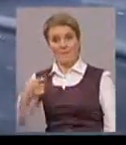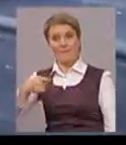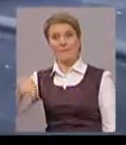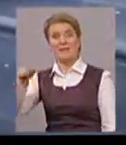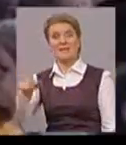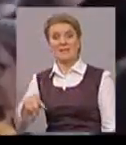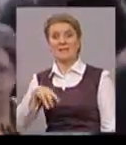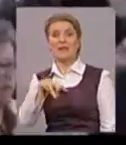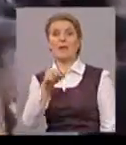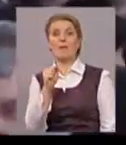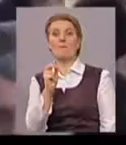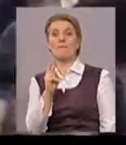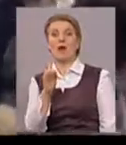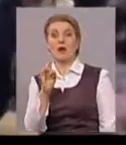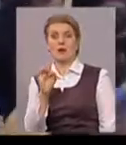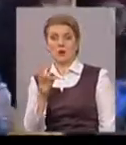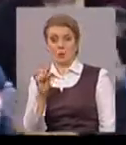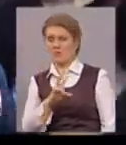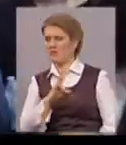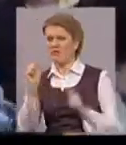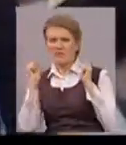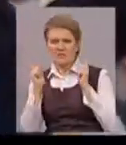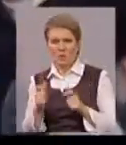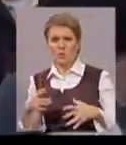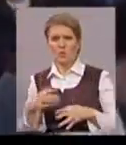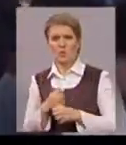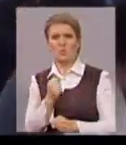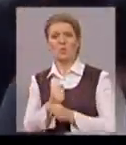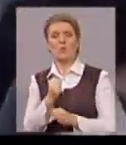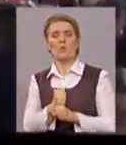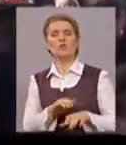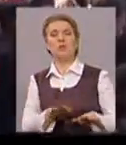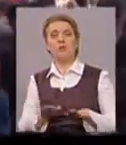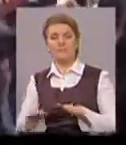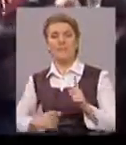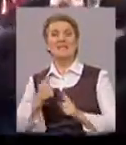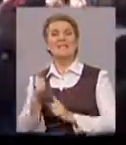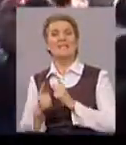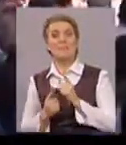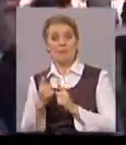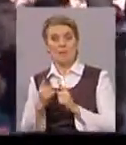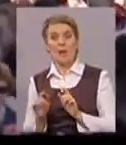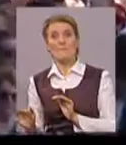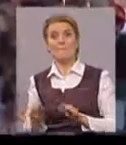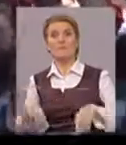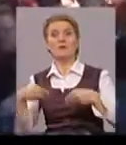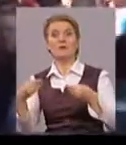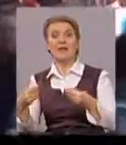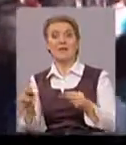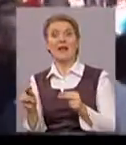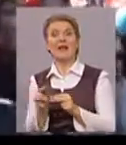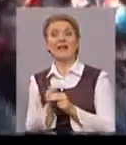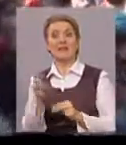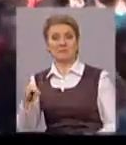державних профспілок. Незгодні зі скороченням робочих місць, зміною процедури надання лікарняних і зменшенням програми